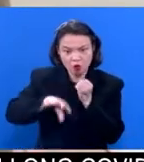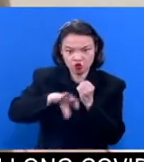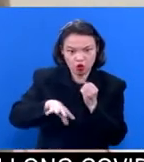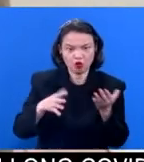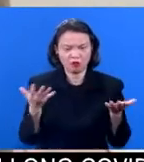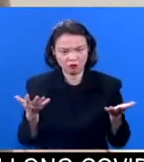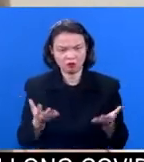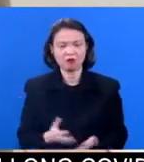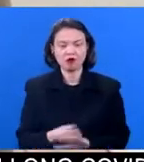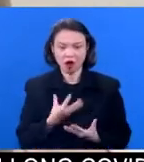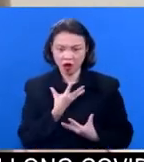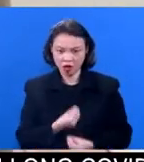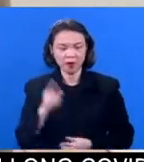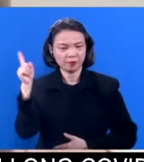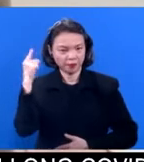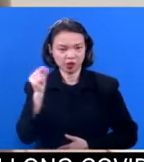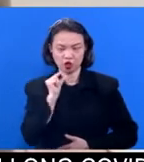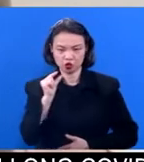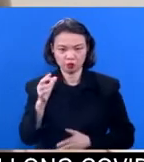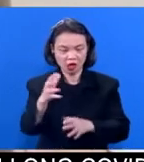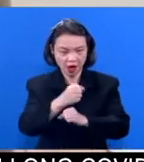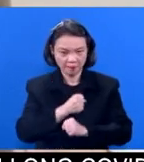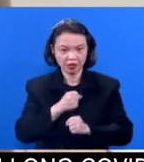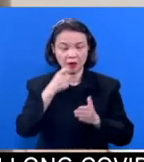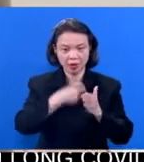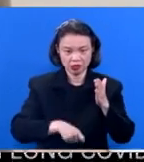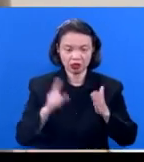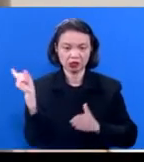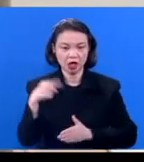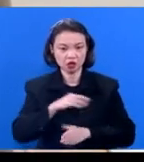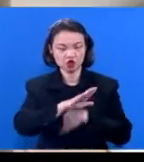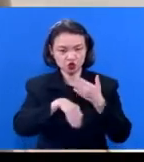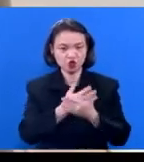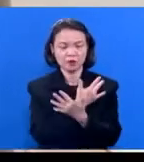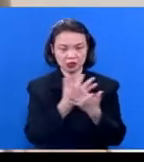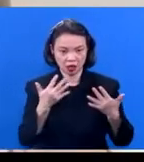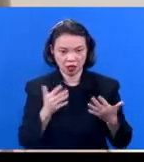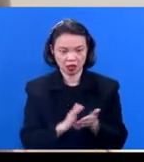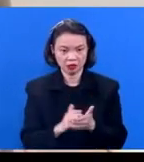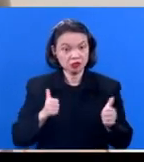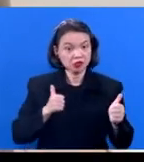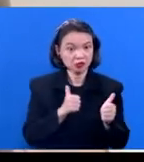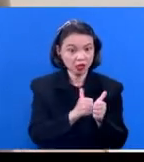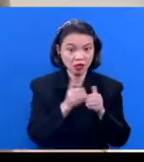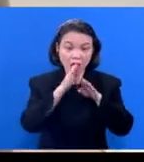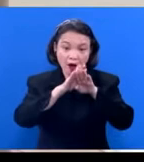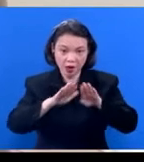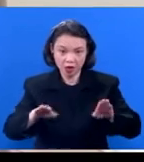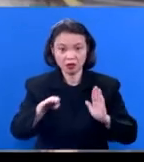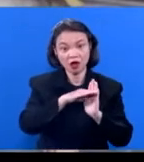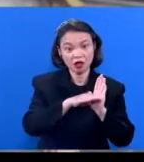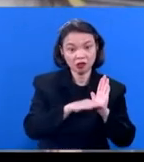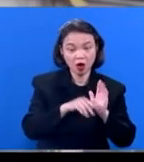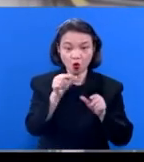besarnya harapan pemerintah untuk menarik pajak dari seluruh lapisan kalangan masyarakat, apakah disertai dengan keamanan dari data wajib